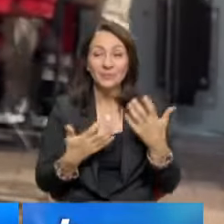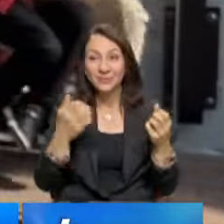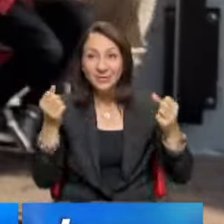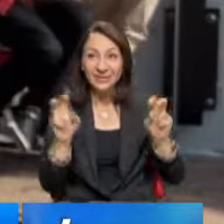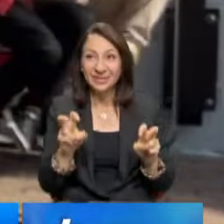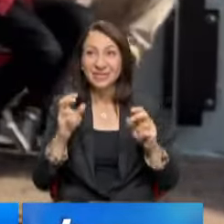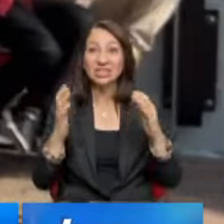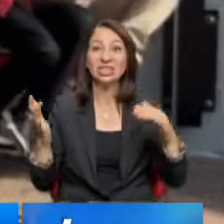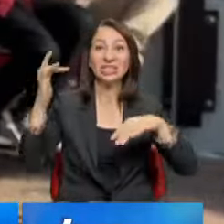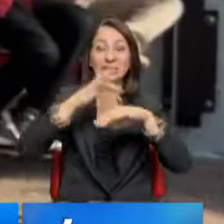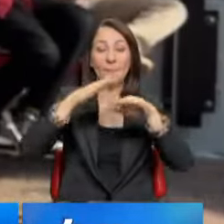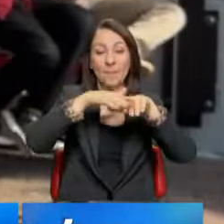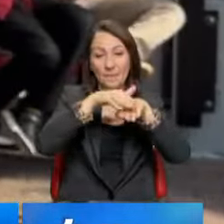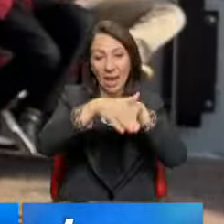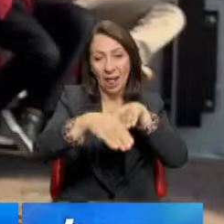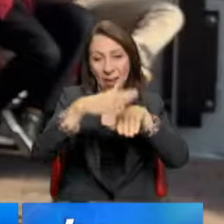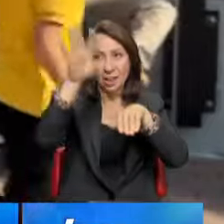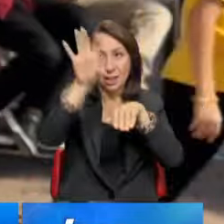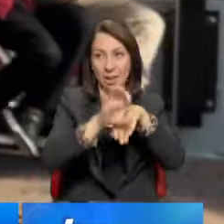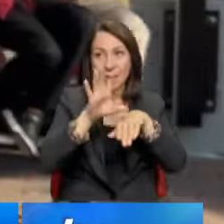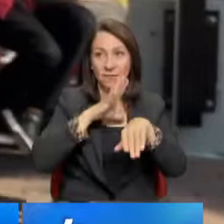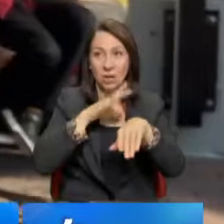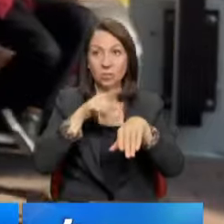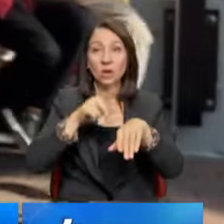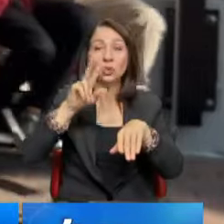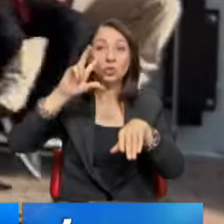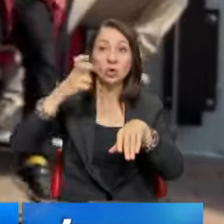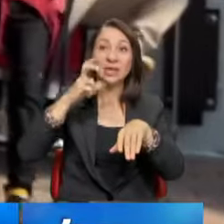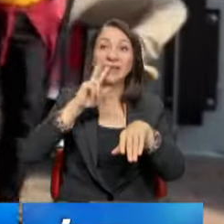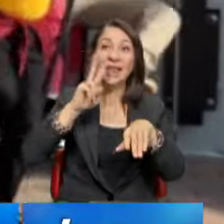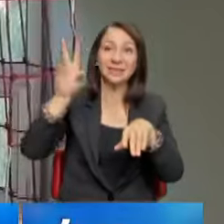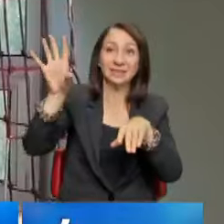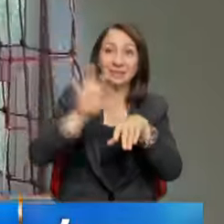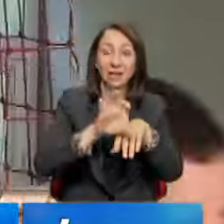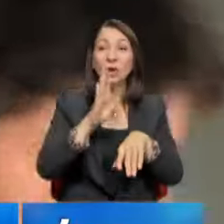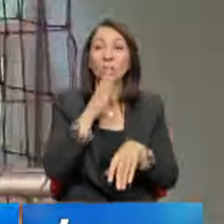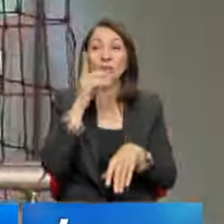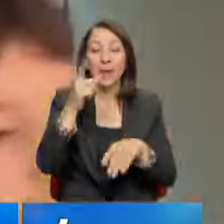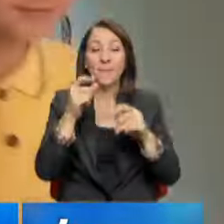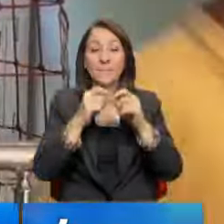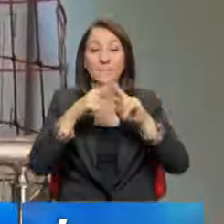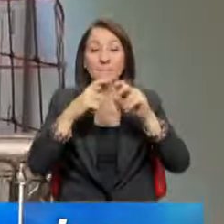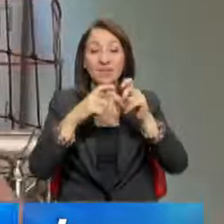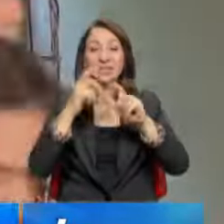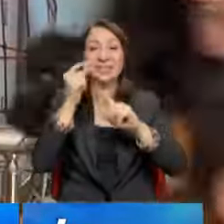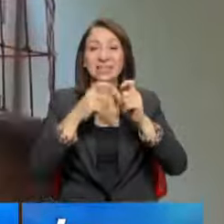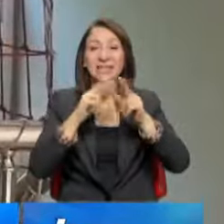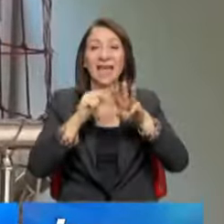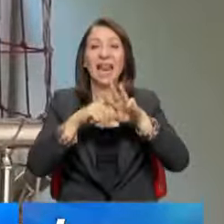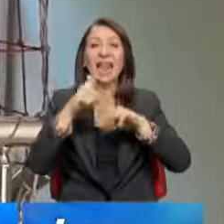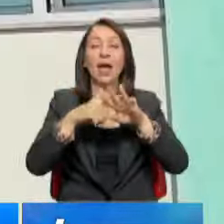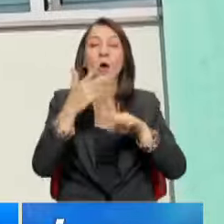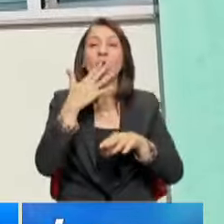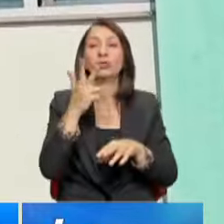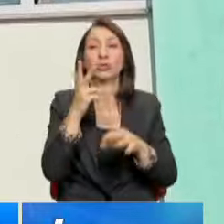diye. Çatıda da paneller var. Bu panellerden de güneş enerjisi elde ediyoruz. Kocaeli Başiskele'de Şehit Emrah Sapa